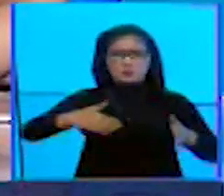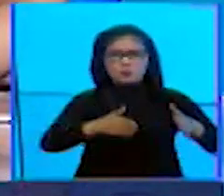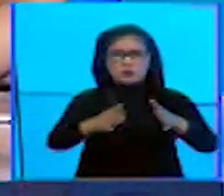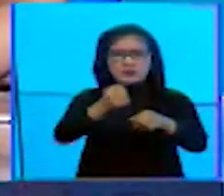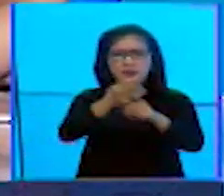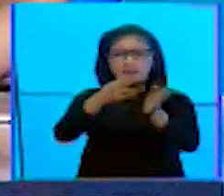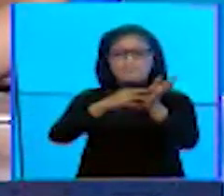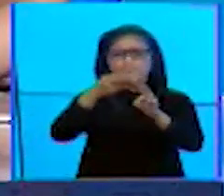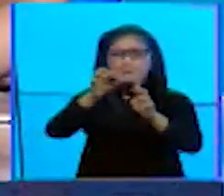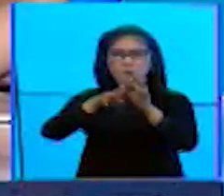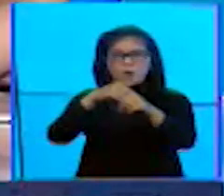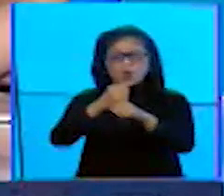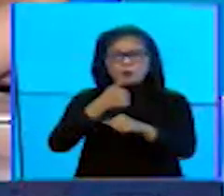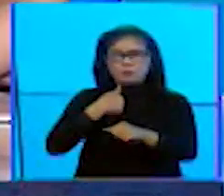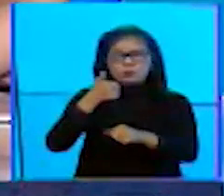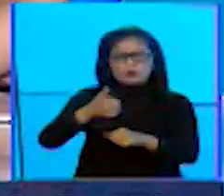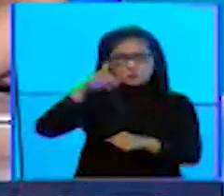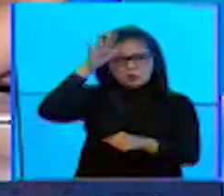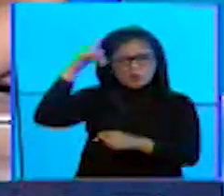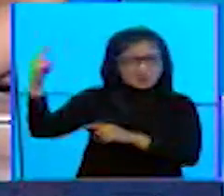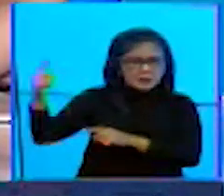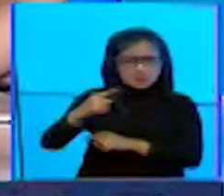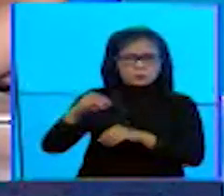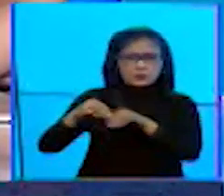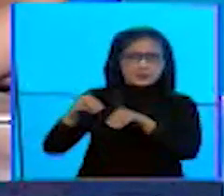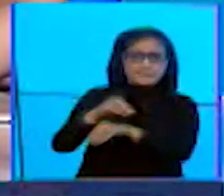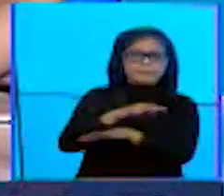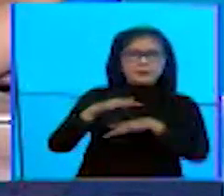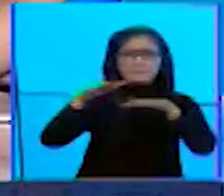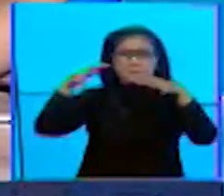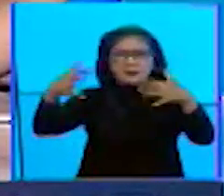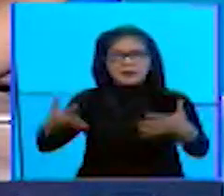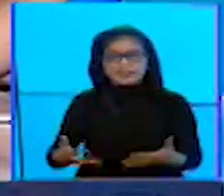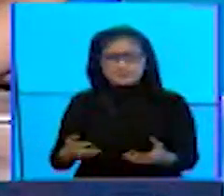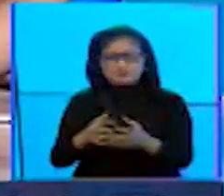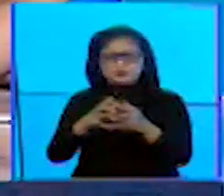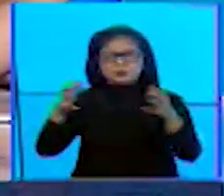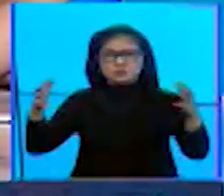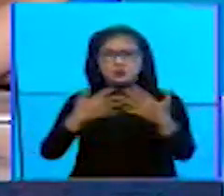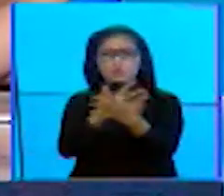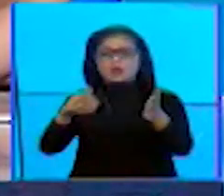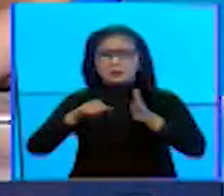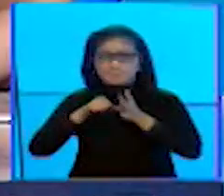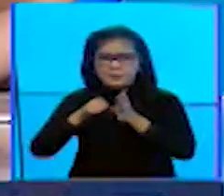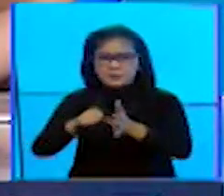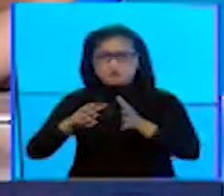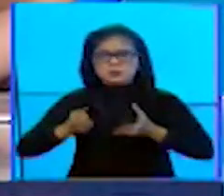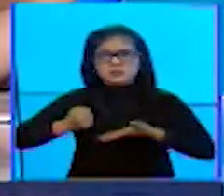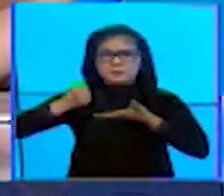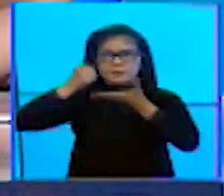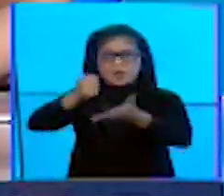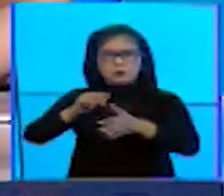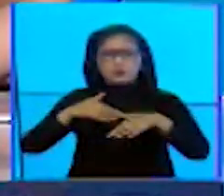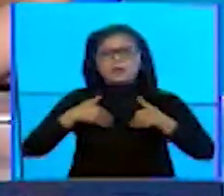membutuhkan perhatian berbagai pihak. Dampak pandemi saat dirasakan sebagian besar warganya. Bantuan berupa sembako sangat dibutuhkan demi